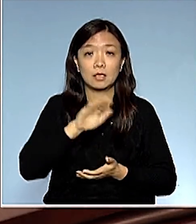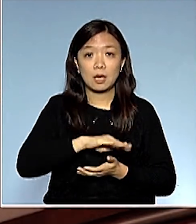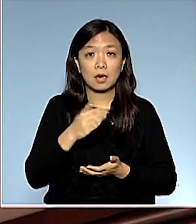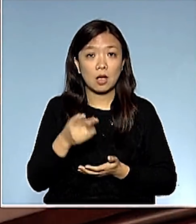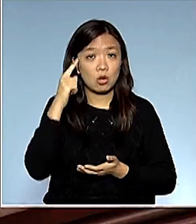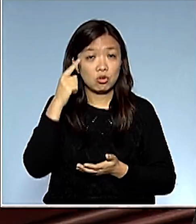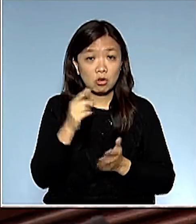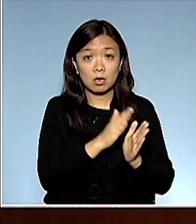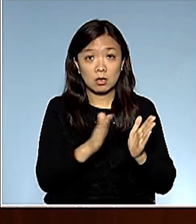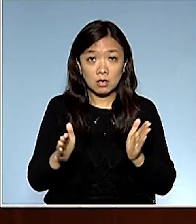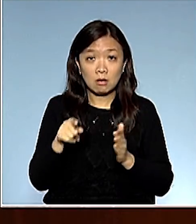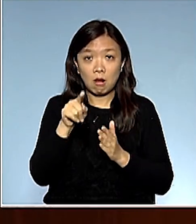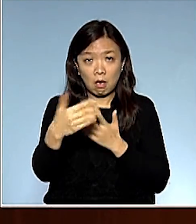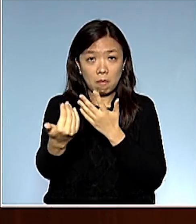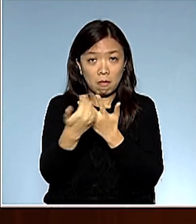侮辱的那一部分。